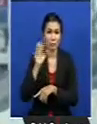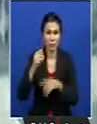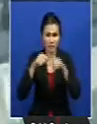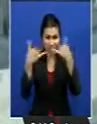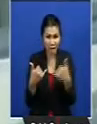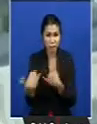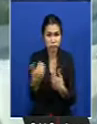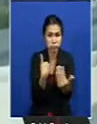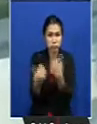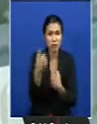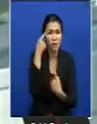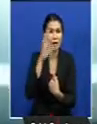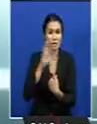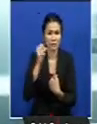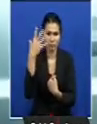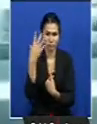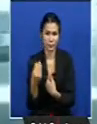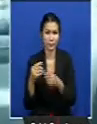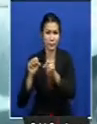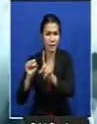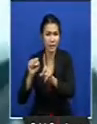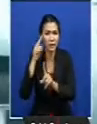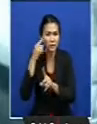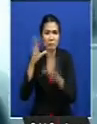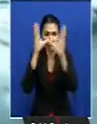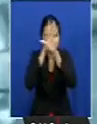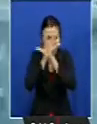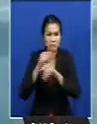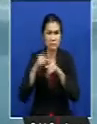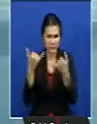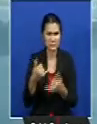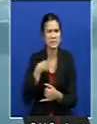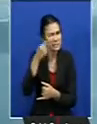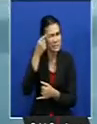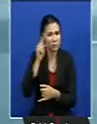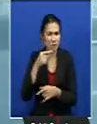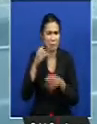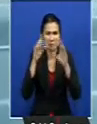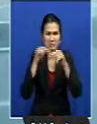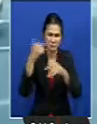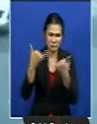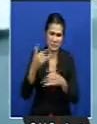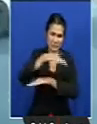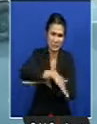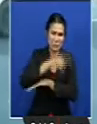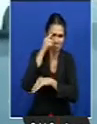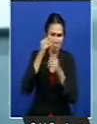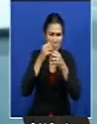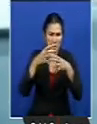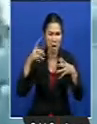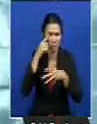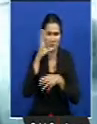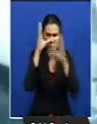กว่า 500,000 คันเหลือรถยนต์อีก 100,000 คันครับทยอยเข้ามาตลอดทั้งคืนประเมินนะครับว่าจะหนาแน่นช่วงของเย็นวันนี้ถึงกลางดึ